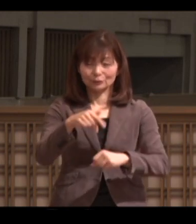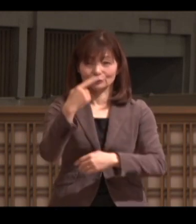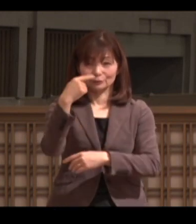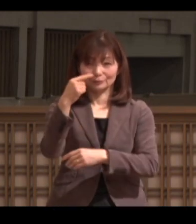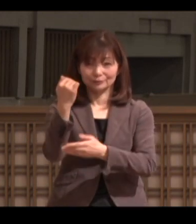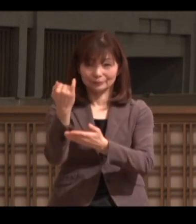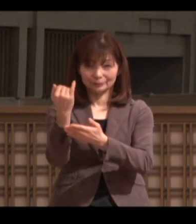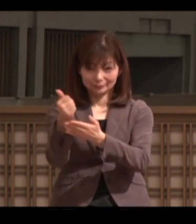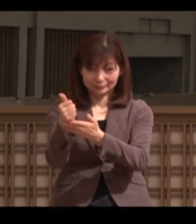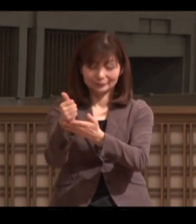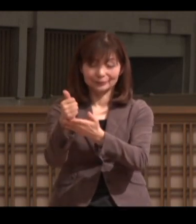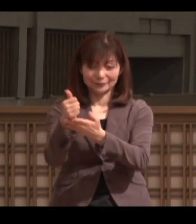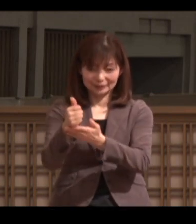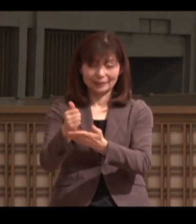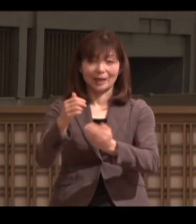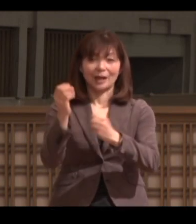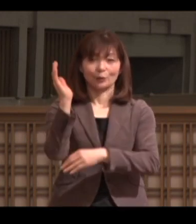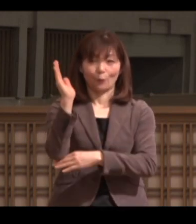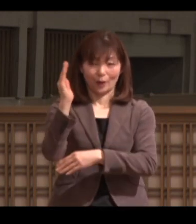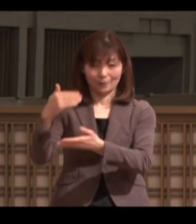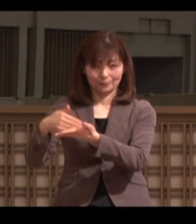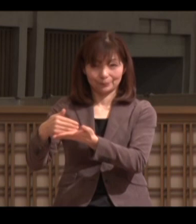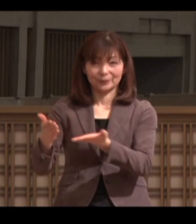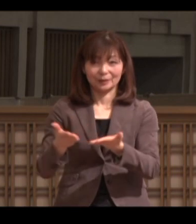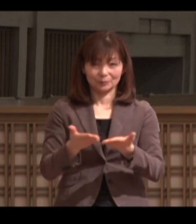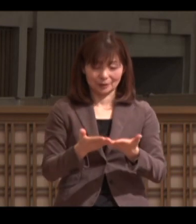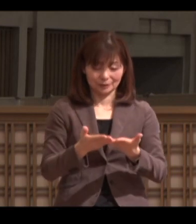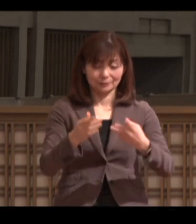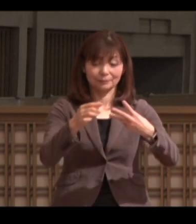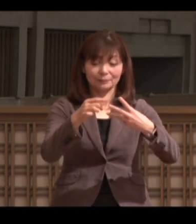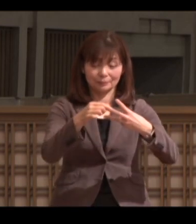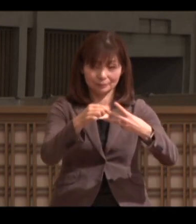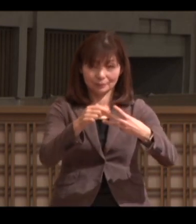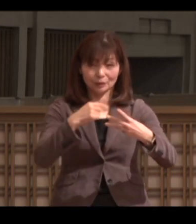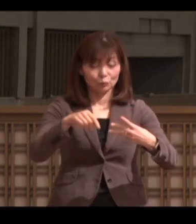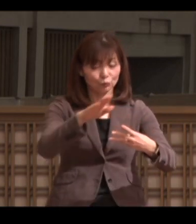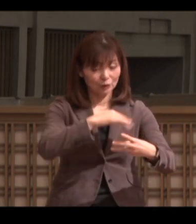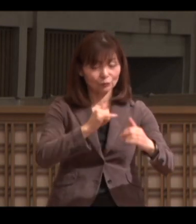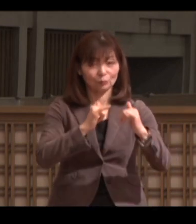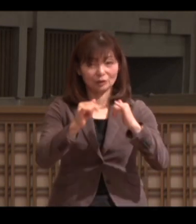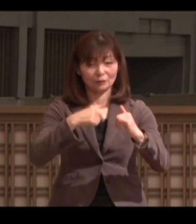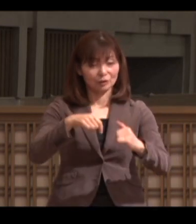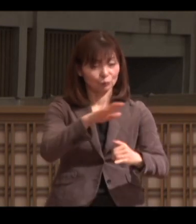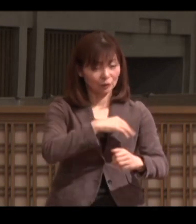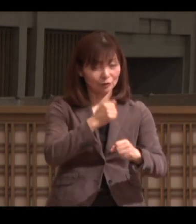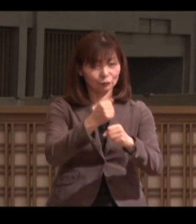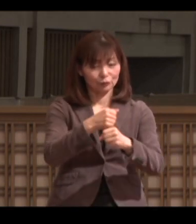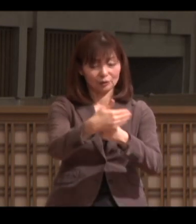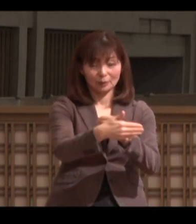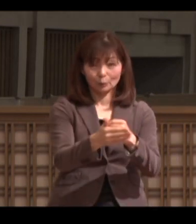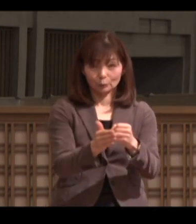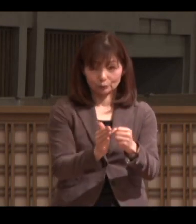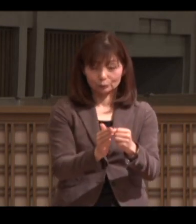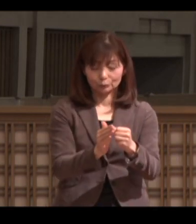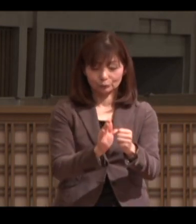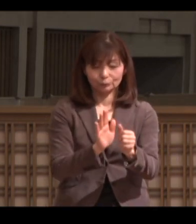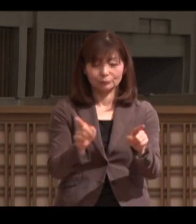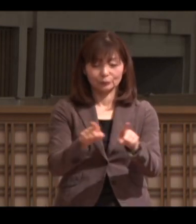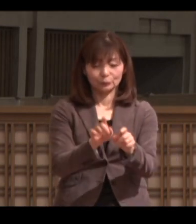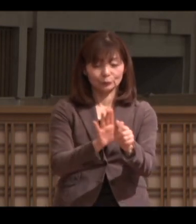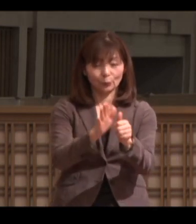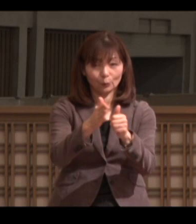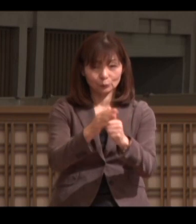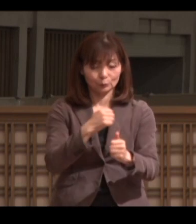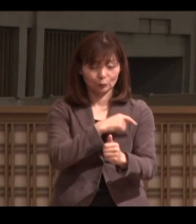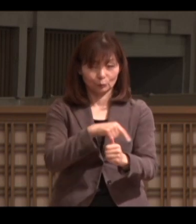いただきます第2部は自分たちの町は自分たちで作り守る女の精神に